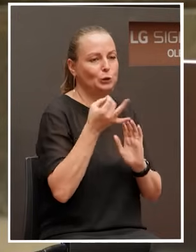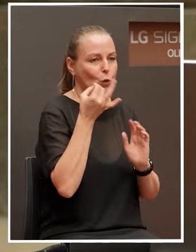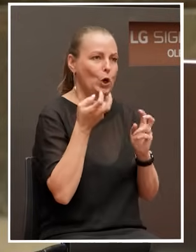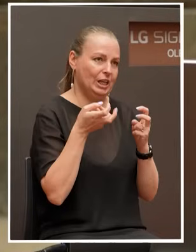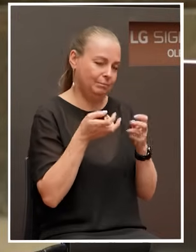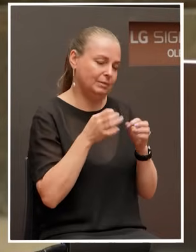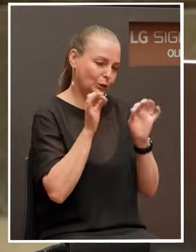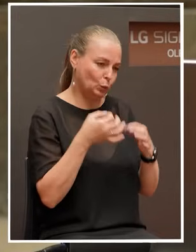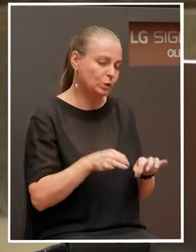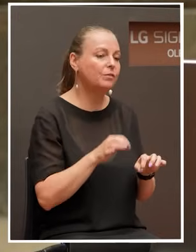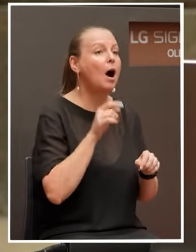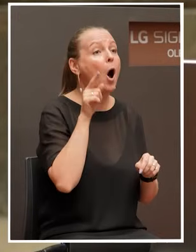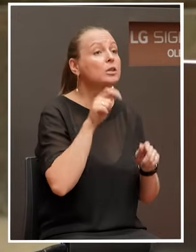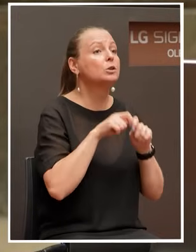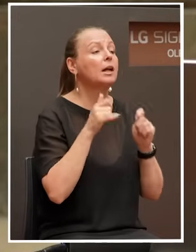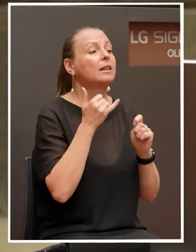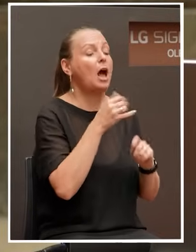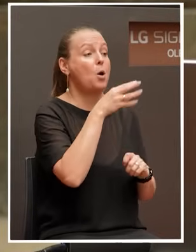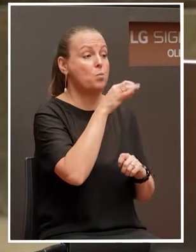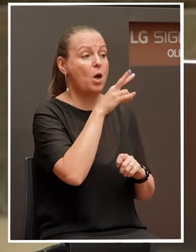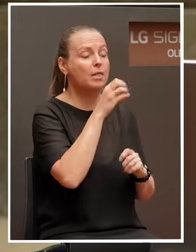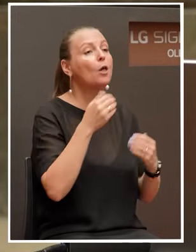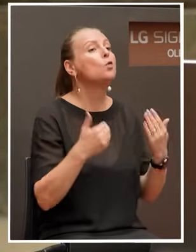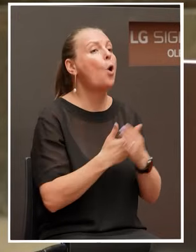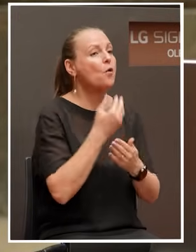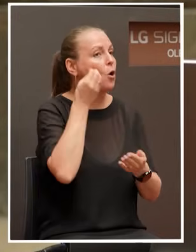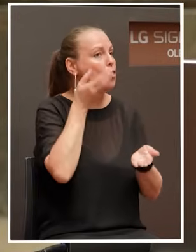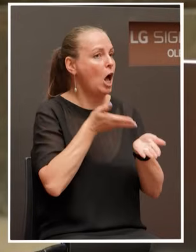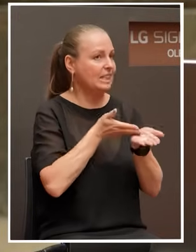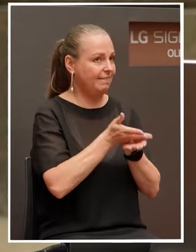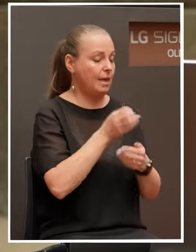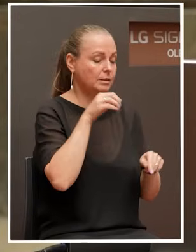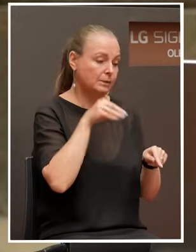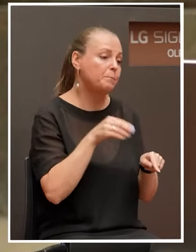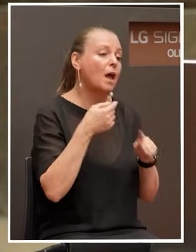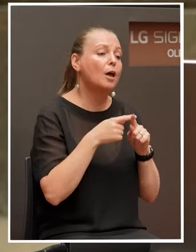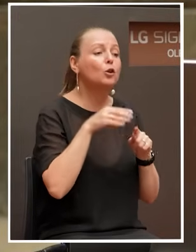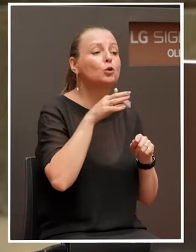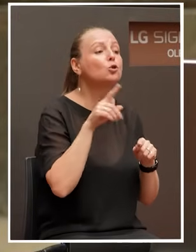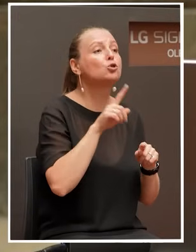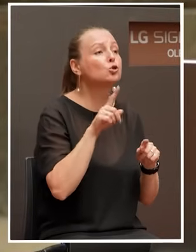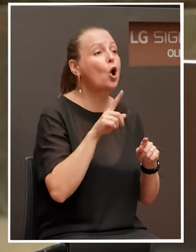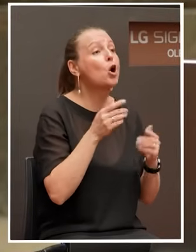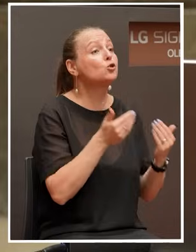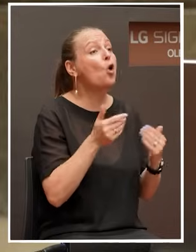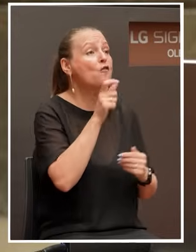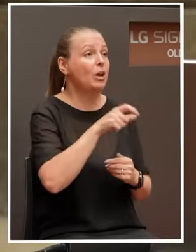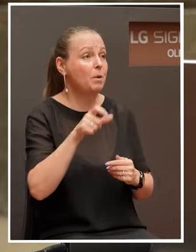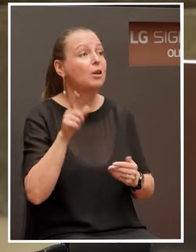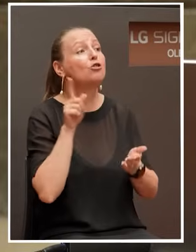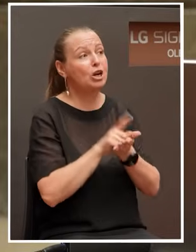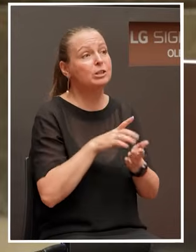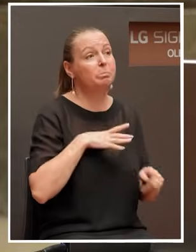они создали для Моне новый контекст. Они вспомнили этот контекст. Это то, что современники должны были считывать.